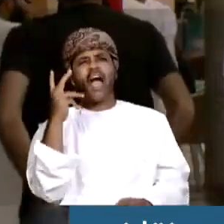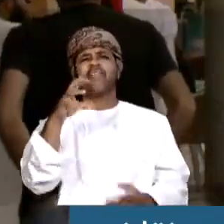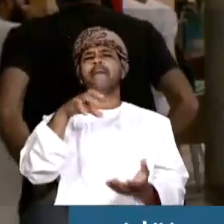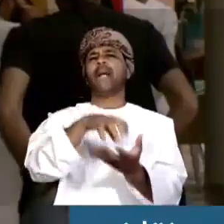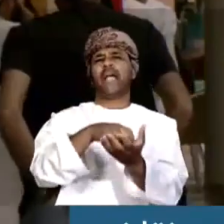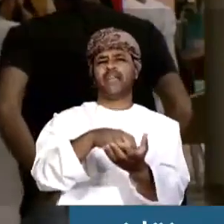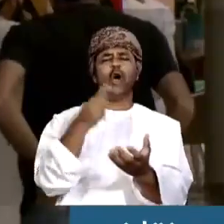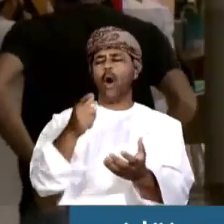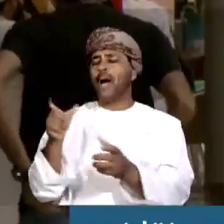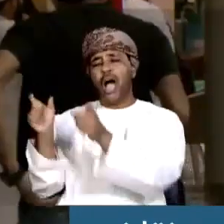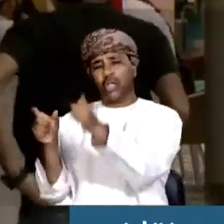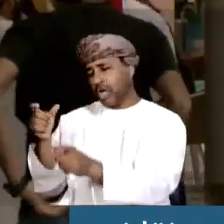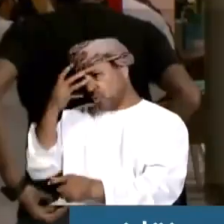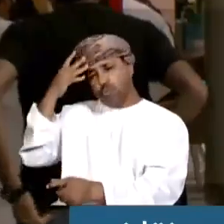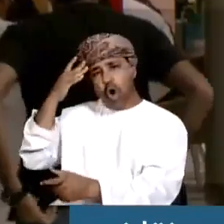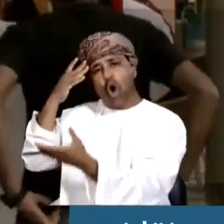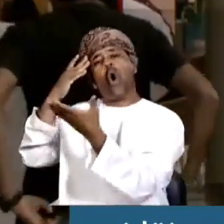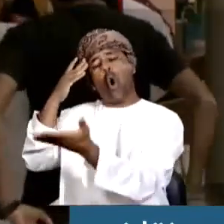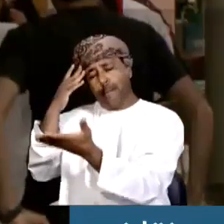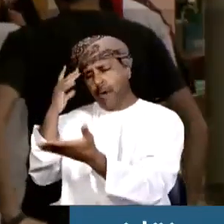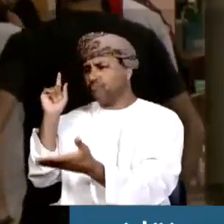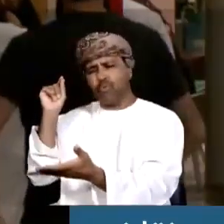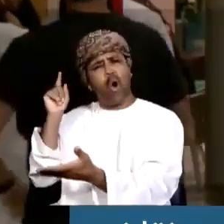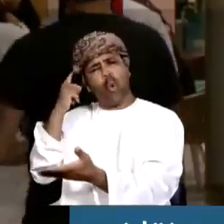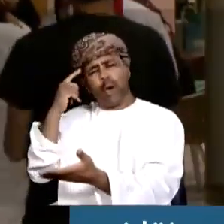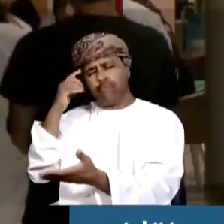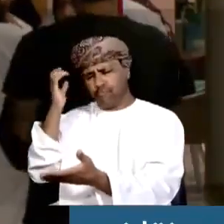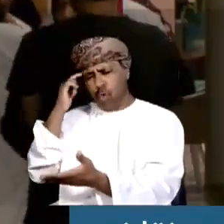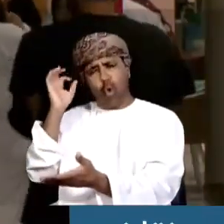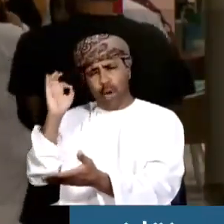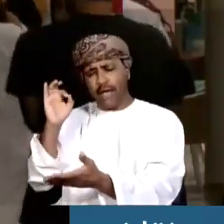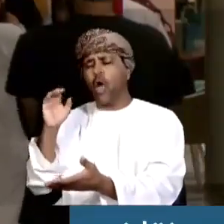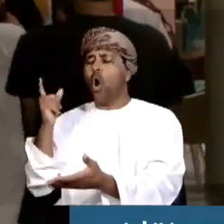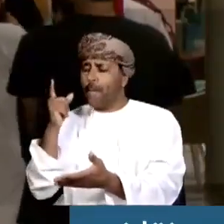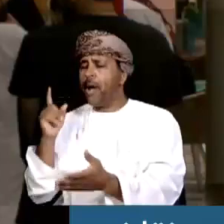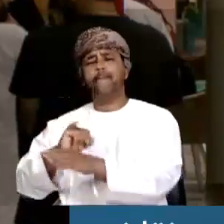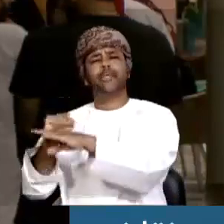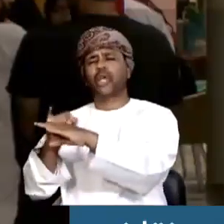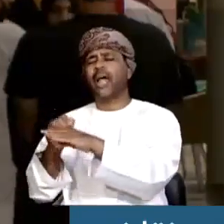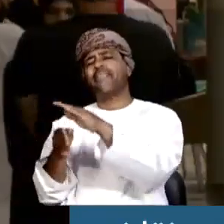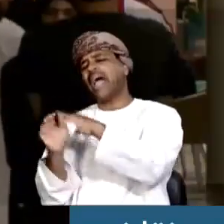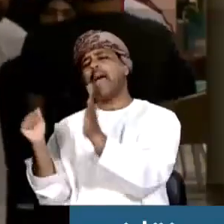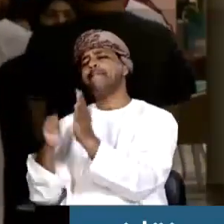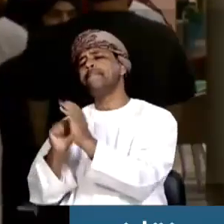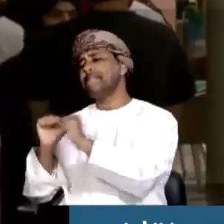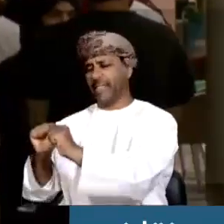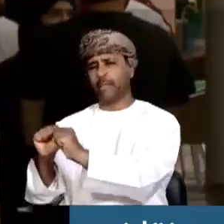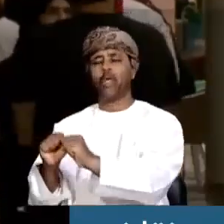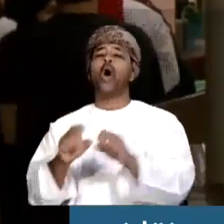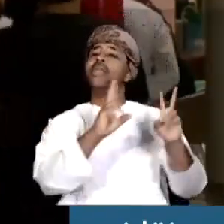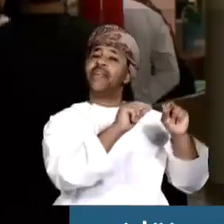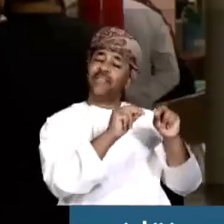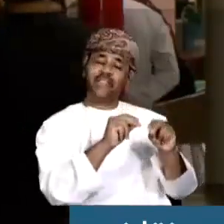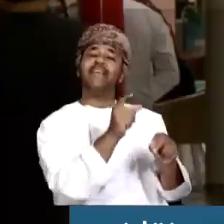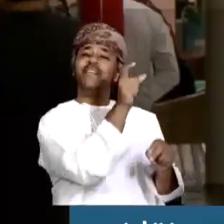بين الأشخاص الموهوبين اللي عندهم مواهب وقدرات خاصة ممكن أن يقوموا مشاريع من في المنزل، وفي نفس الشيء عندنا